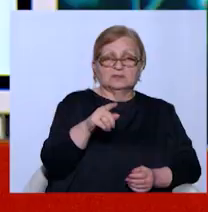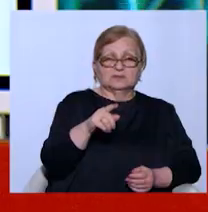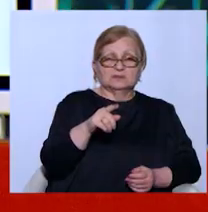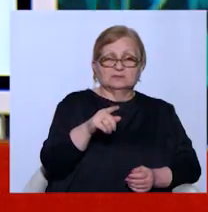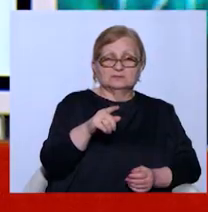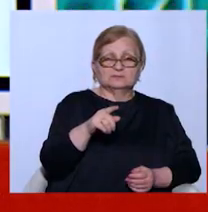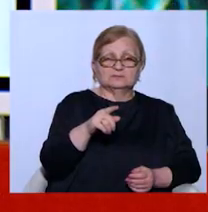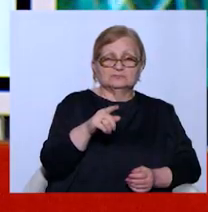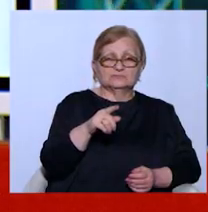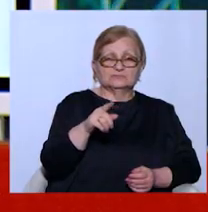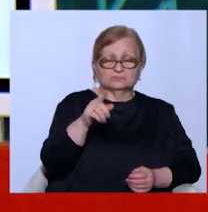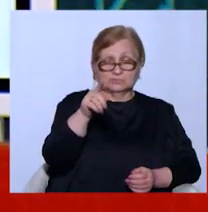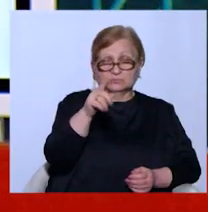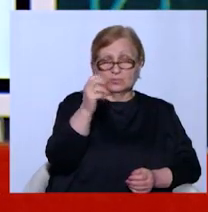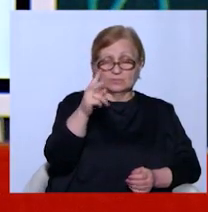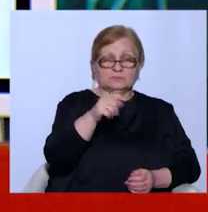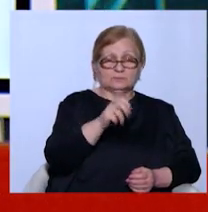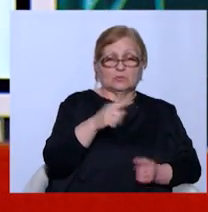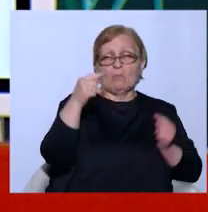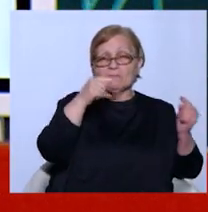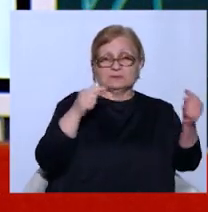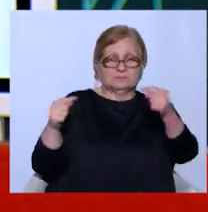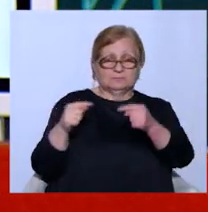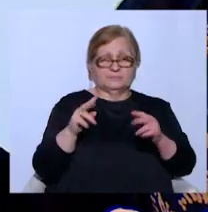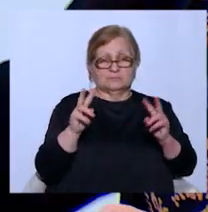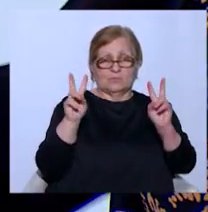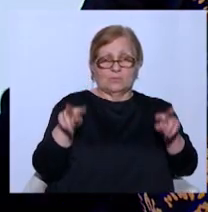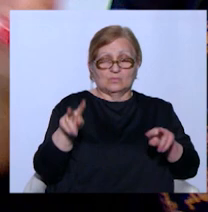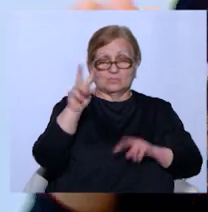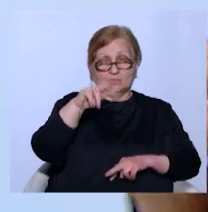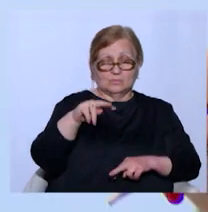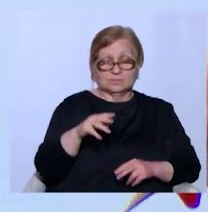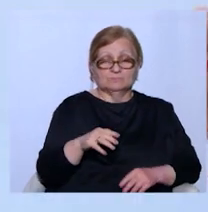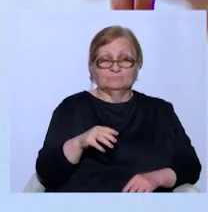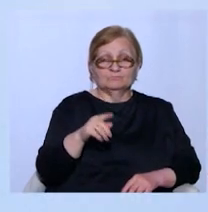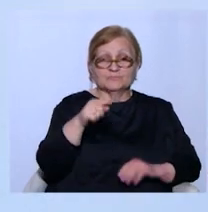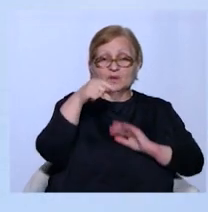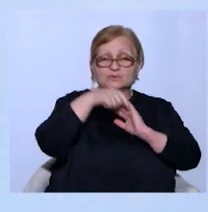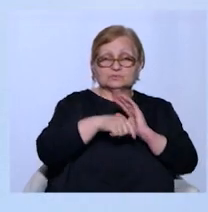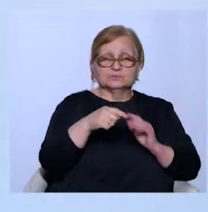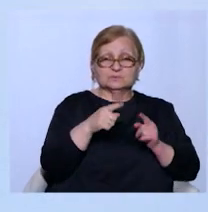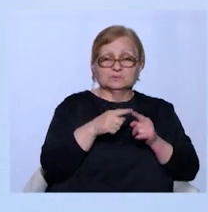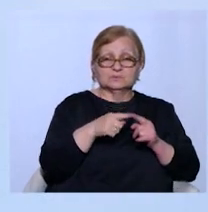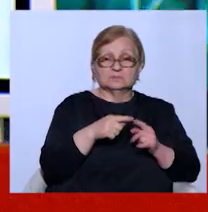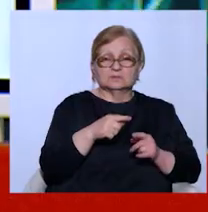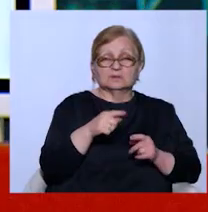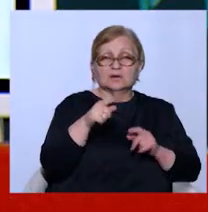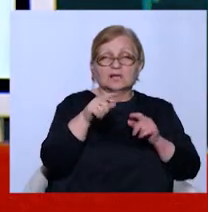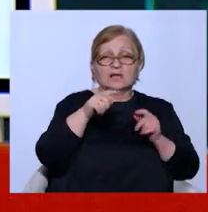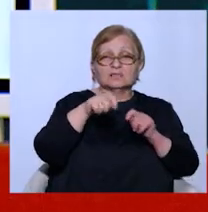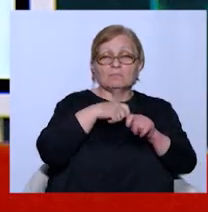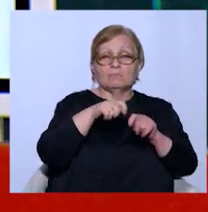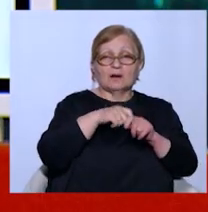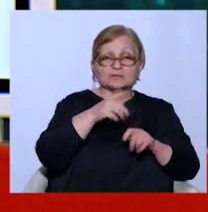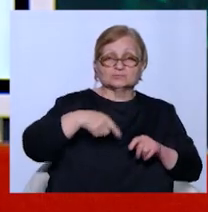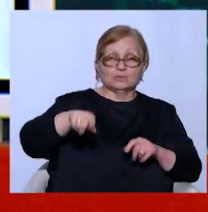AD-ც რადგან BC 12-ია, AD-ც 12-ია. ესე ჩვენ უკვე ვიცით ორი გვერდი და მათ შორის მდებარე კუთხე. ახლა დავწეროთ ფართობის გამოსათვლელი